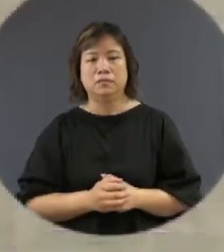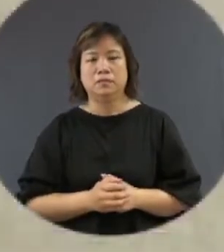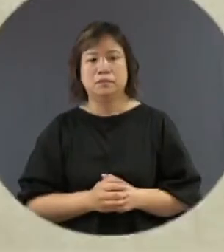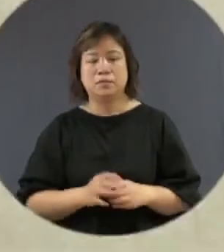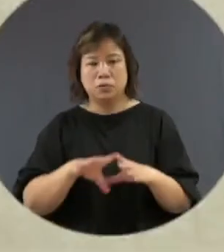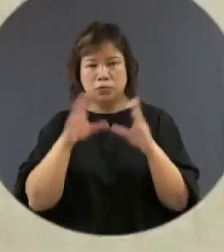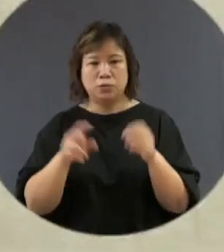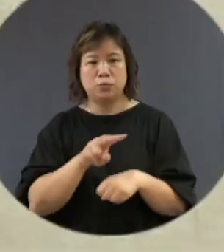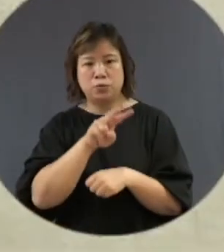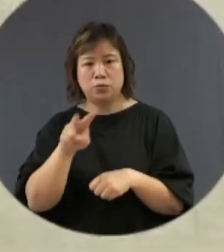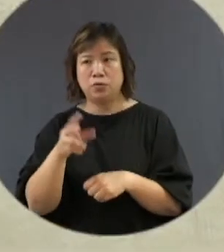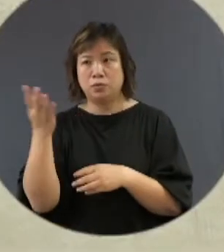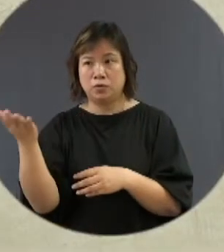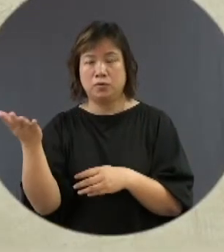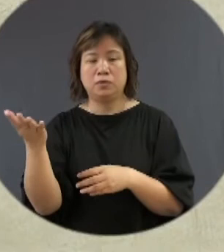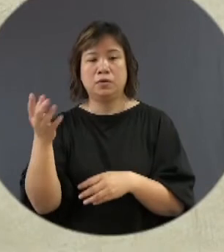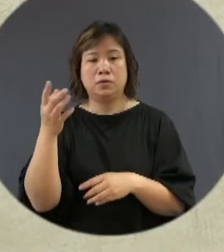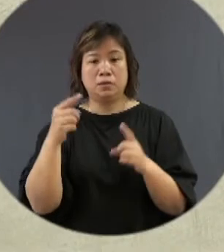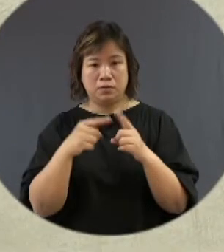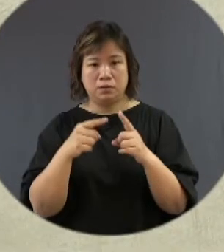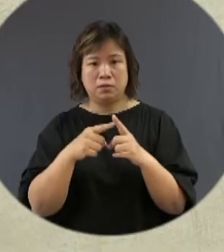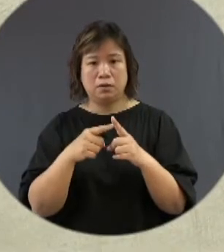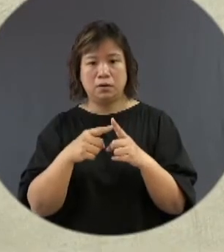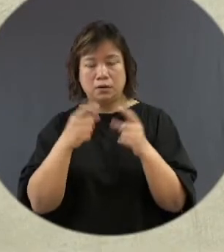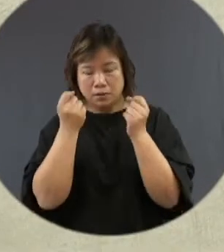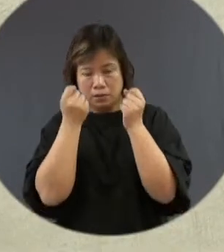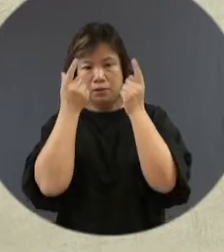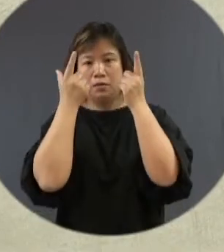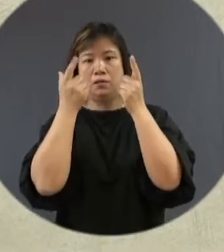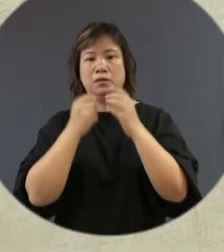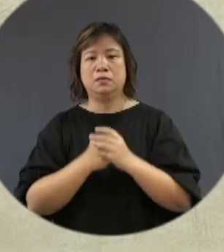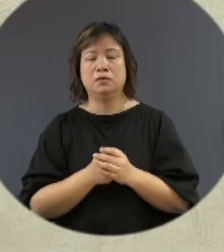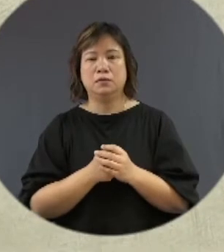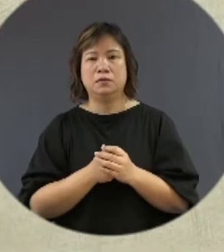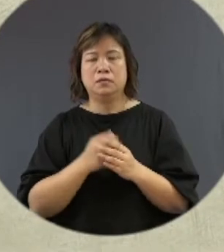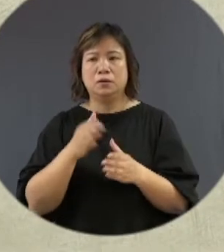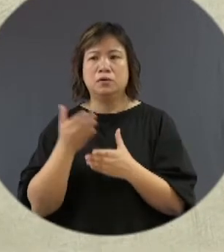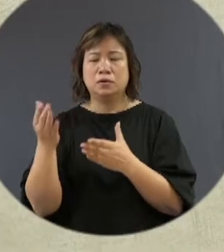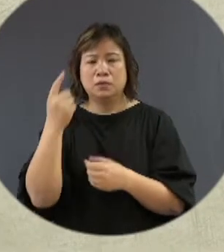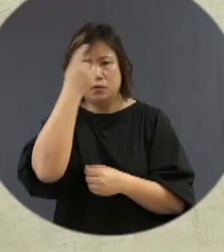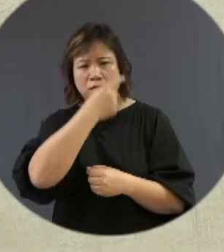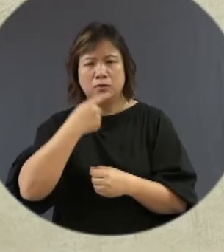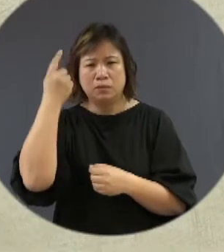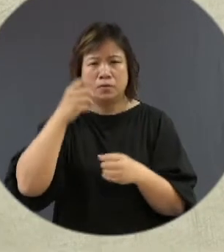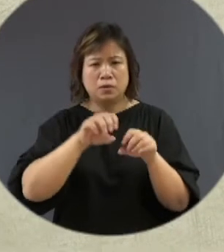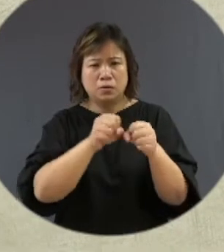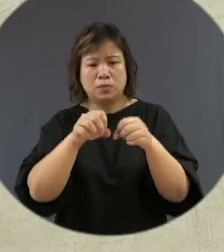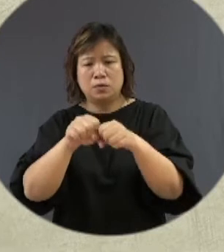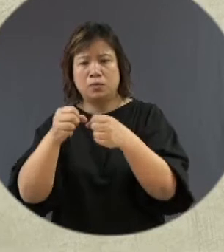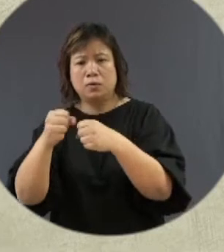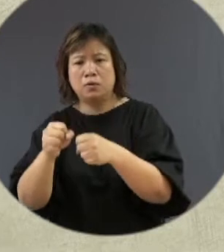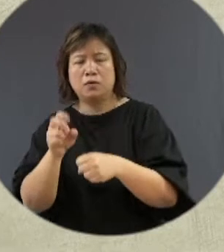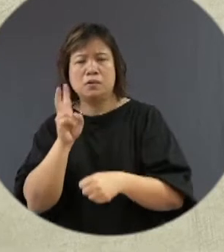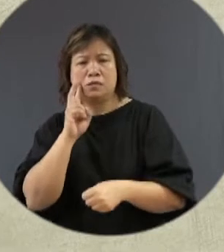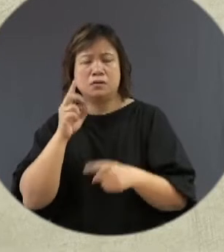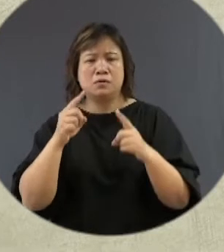凡看见他的人莫不惊愕，因为他的容貌为